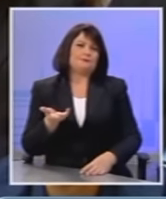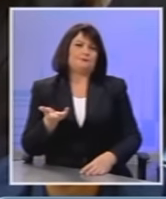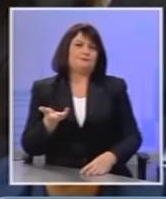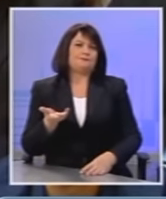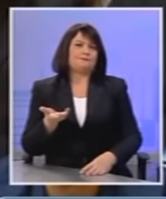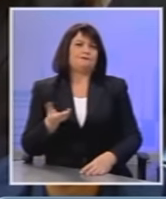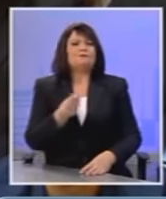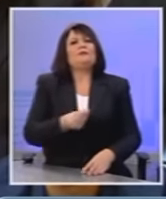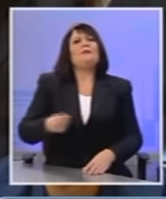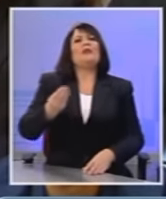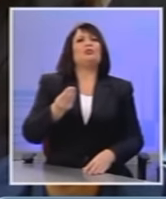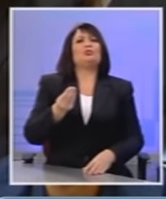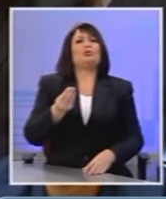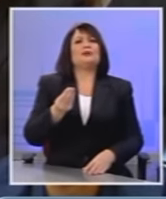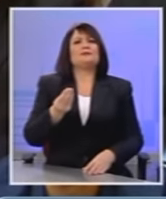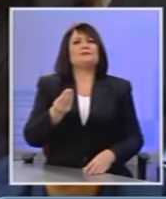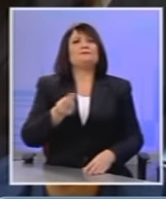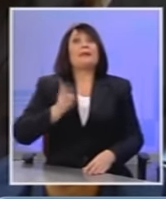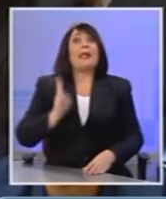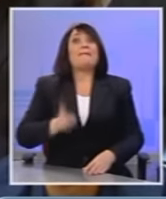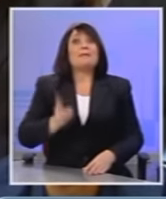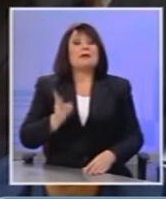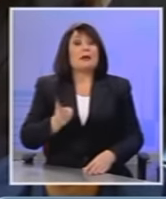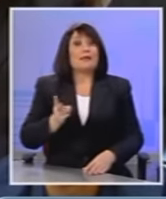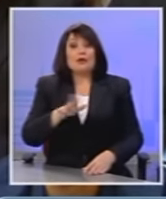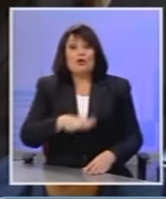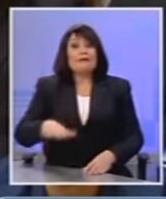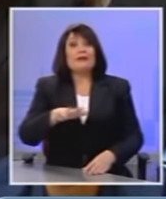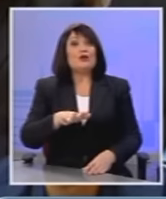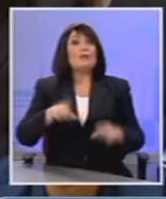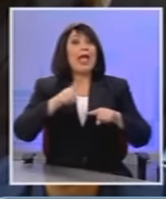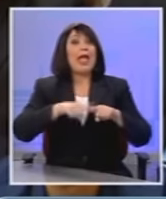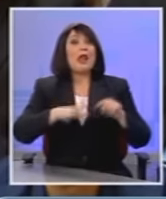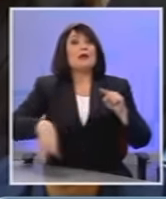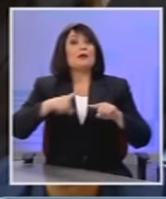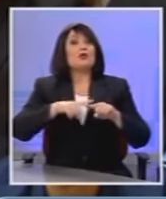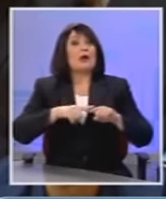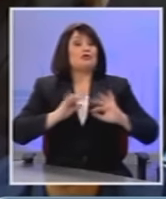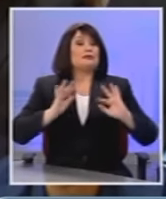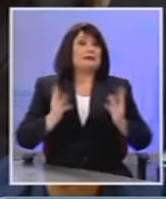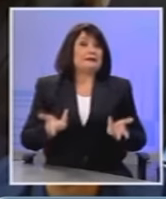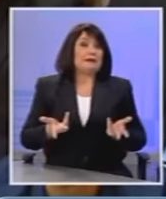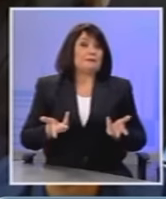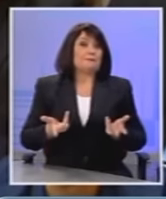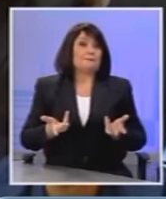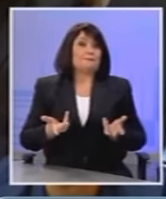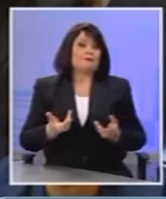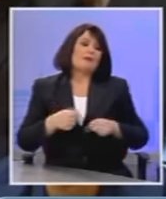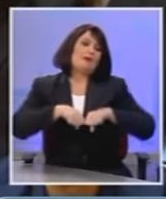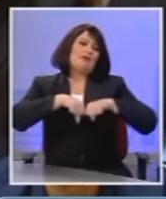ένα περισσότερο επικίνδυνο φαινόμενο υπάρχει σήμερα στον ελληνικό λαό. Είναι η